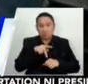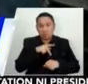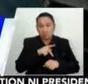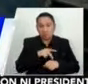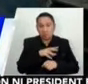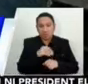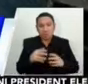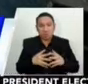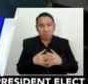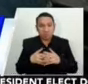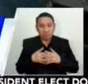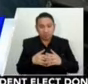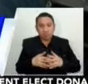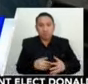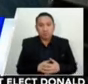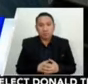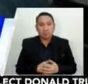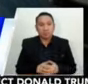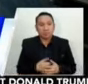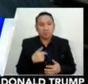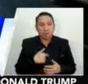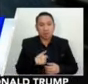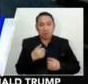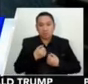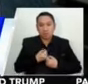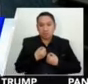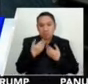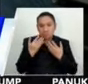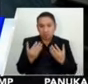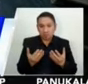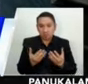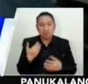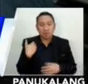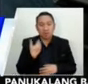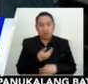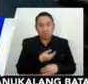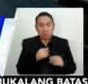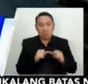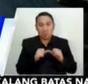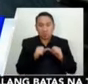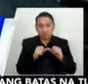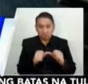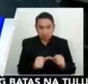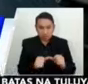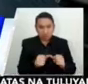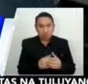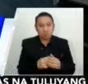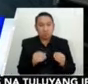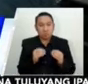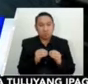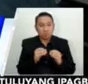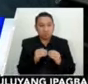I expressed to him our continuing desire to strengthen